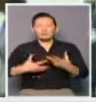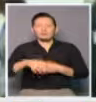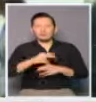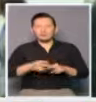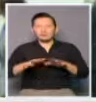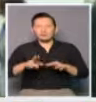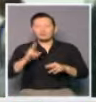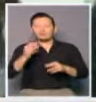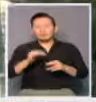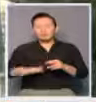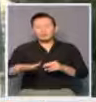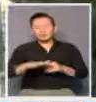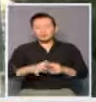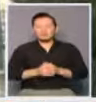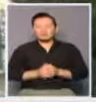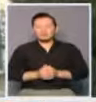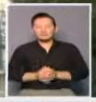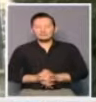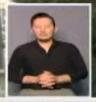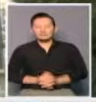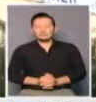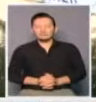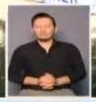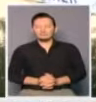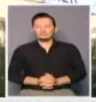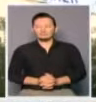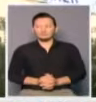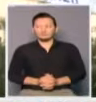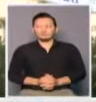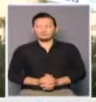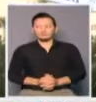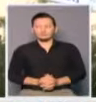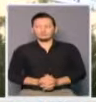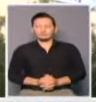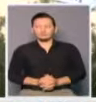страны Прикаспийского региона. Индира Мерикенкозе, Айбек Утемисов, служба новостей.